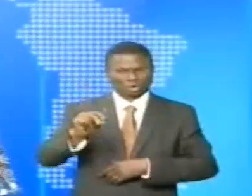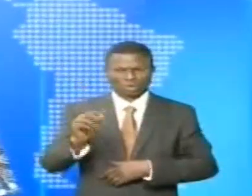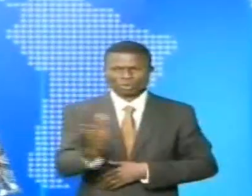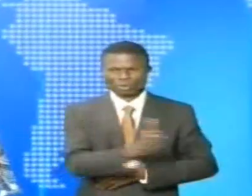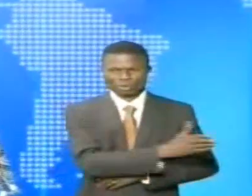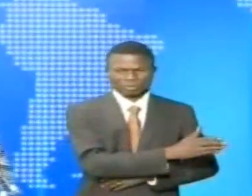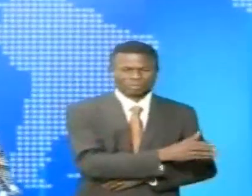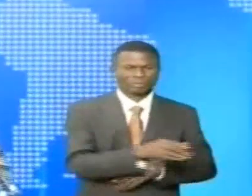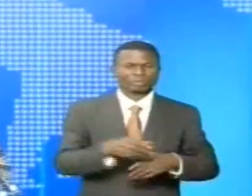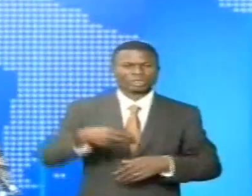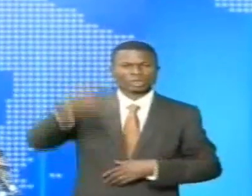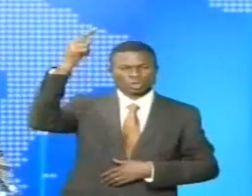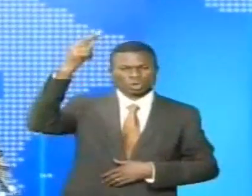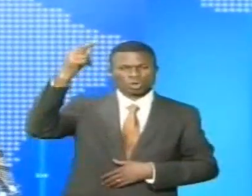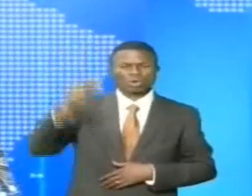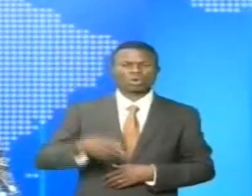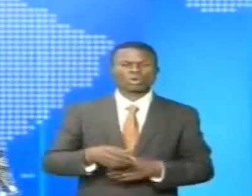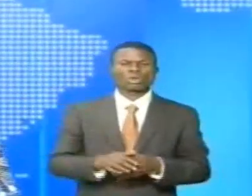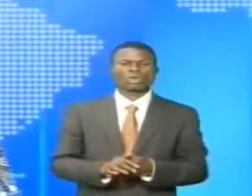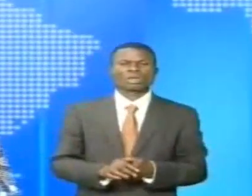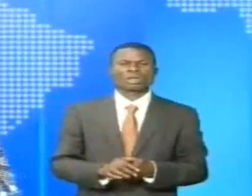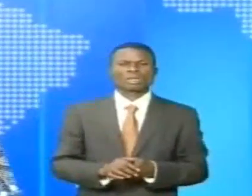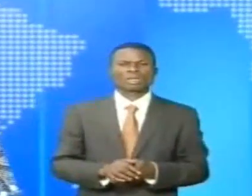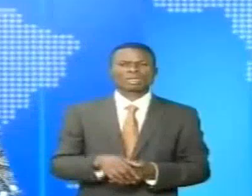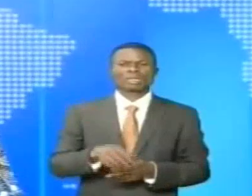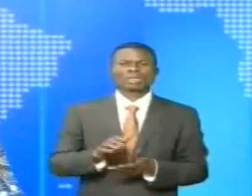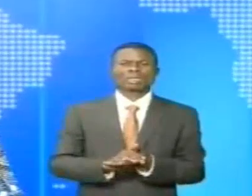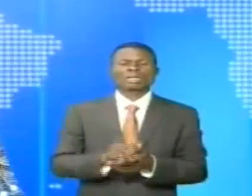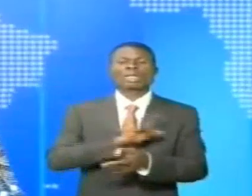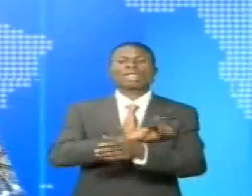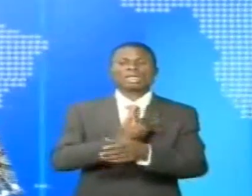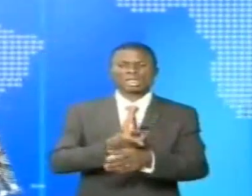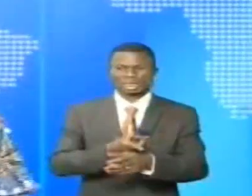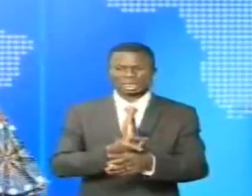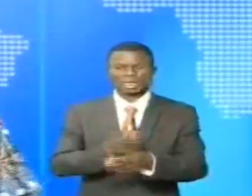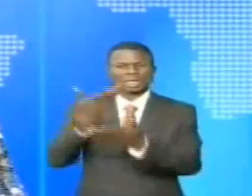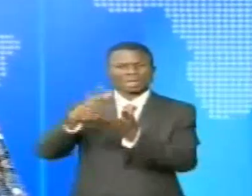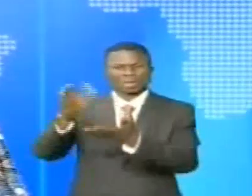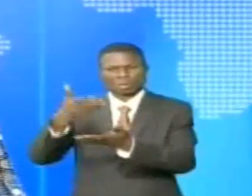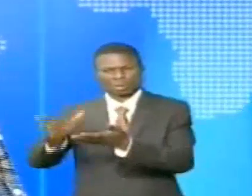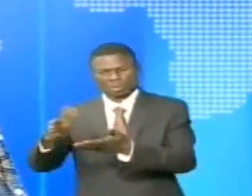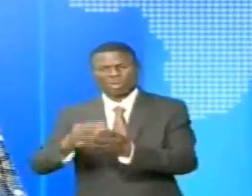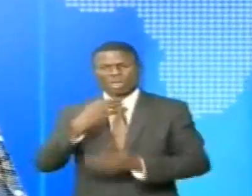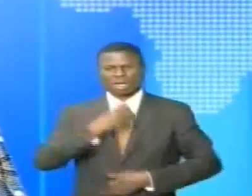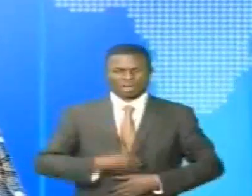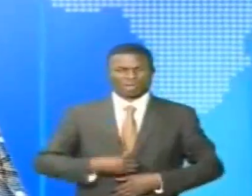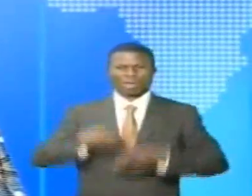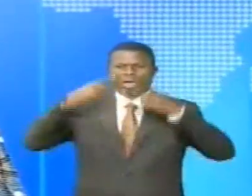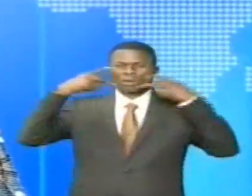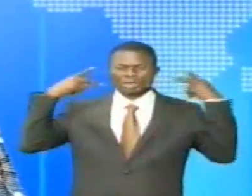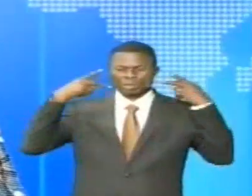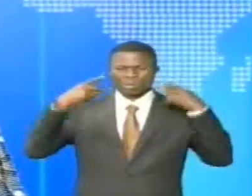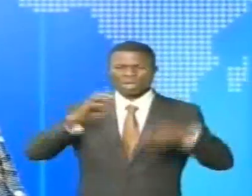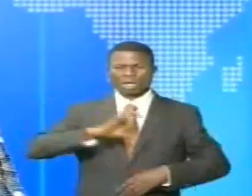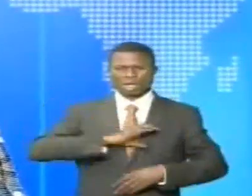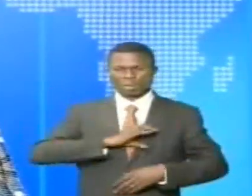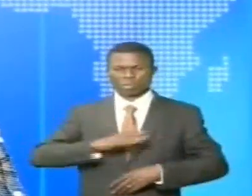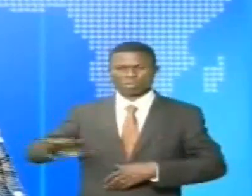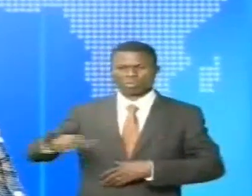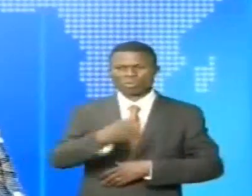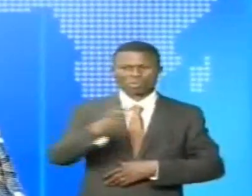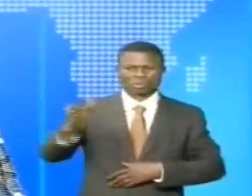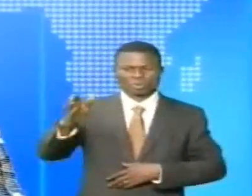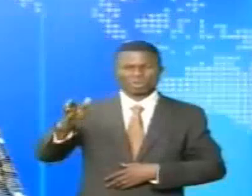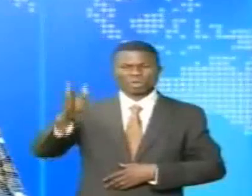ce temps, au Nord Kivu, ce sont les avocats du barreau de Goma qui ont distribué des masques à la police des circulations routières. Images